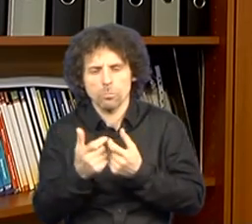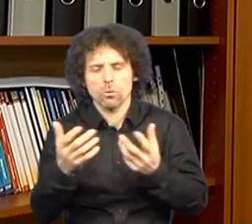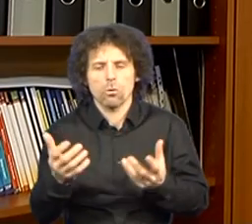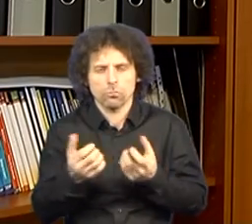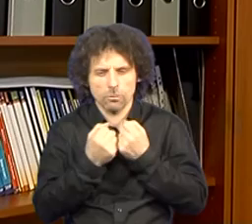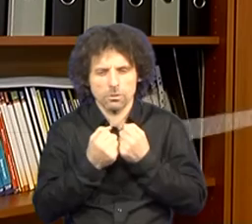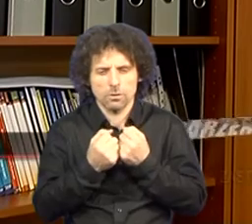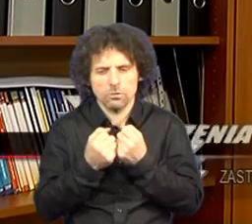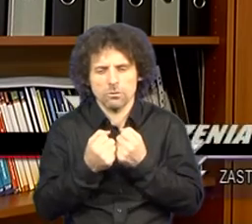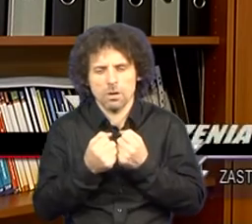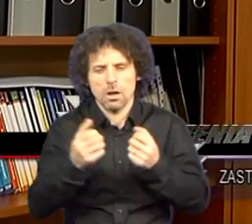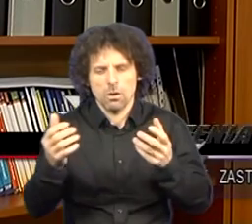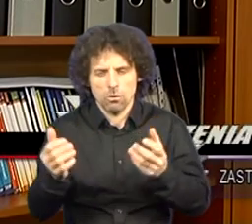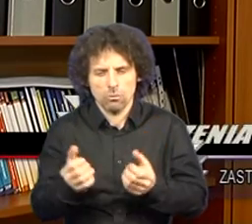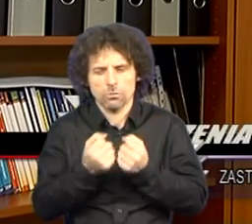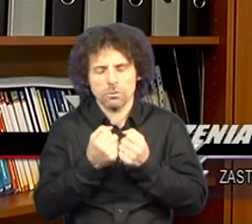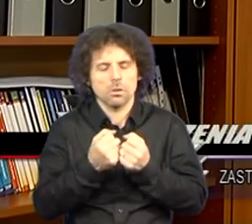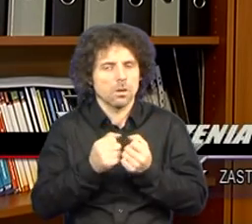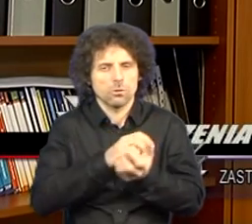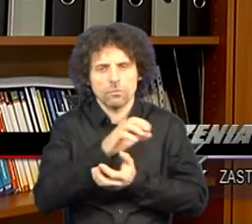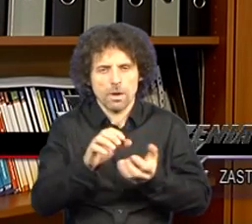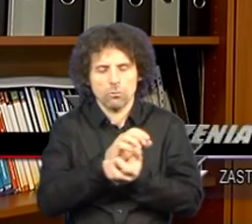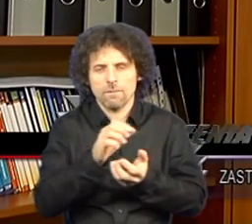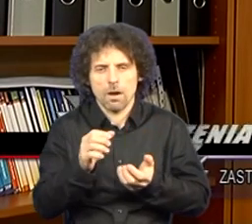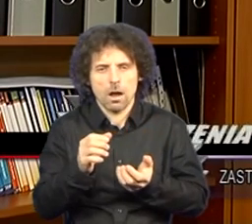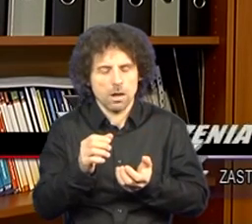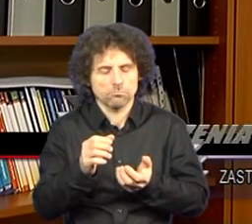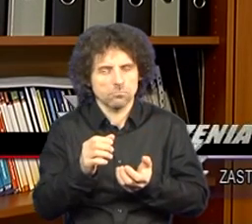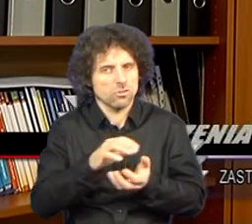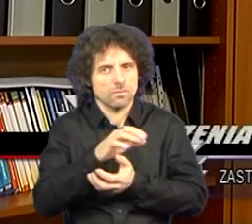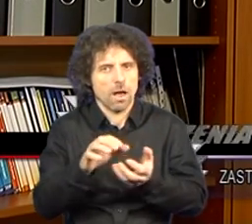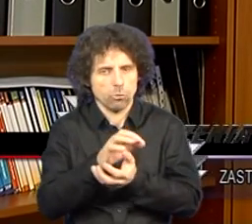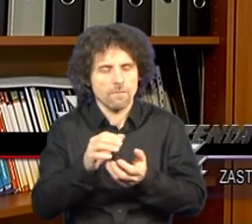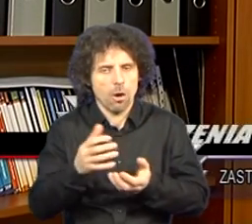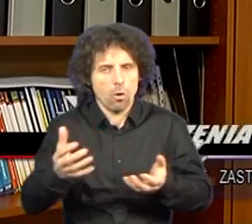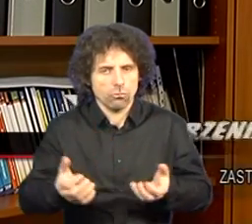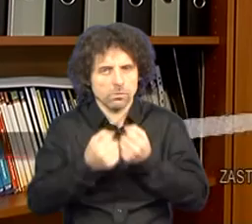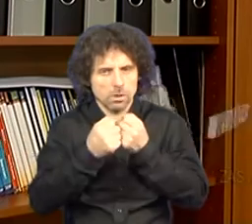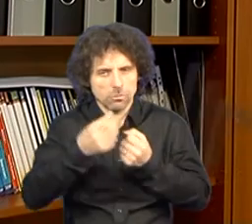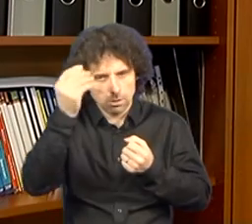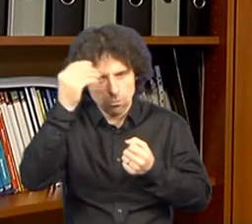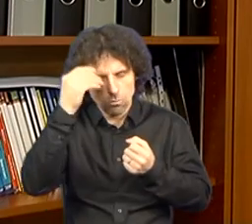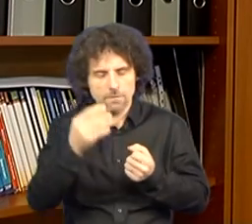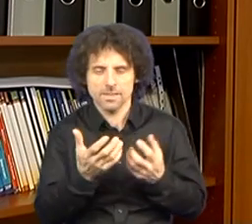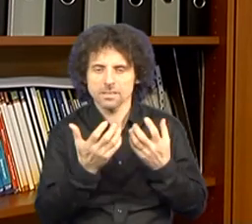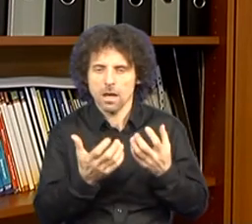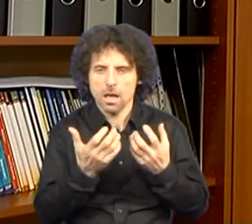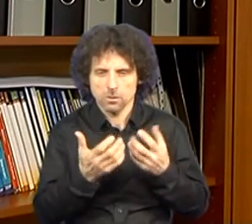osiągnięcia, bo to są osiągnięcia naprawdę światowej wagi. Myślę, że również zachęci